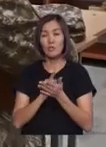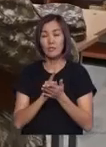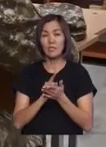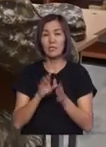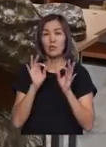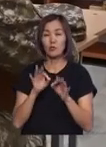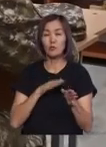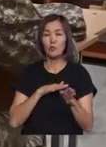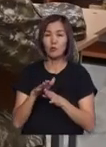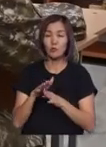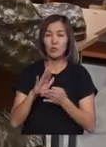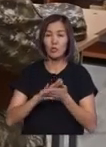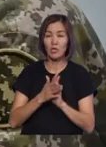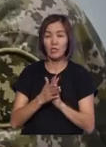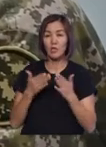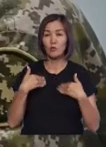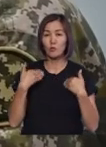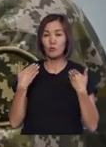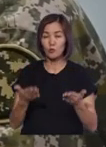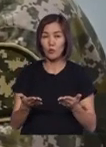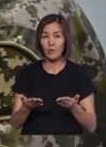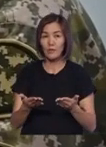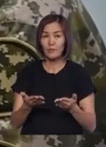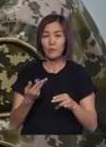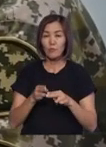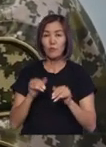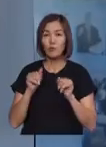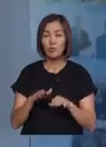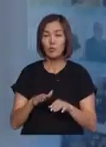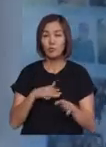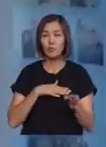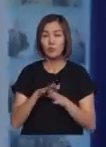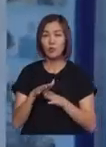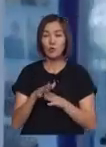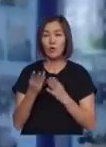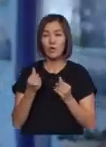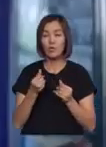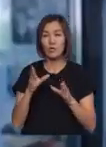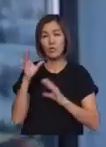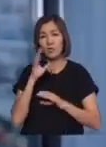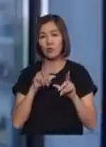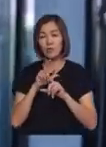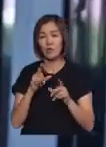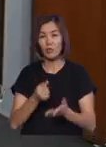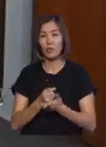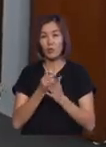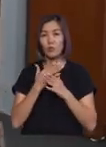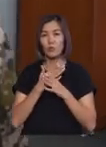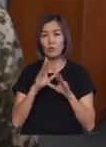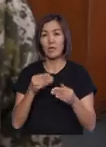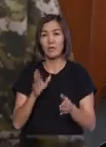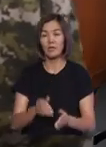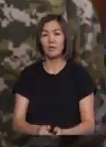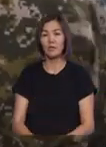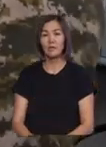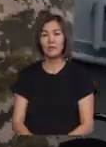алаңсыз өтеуге жайлы жағдай тудыру. Сондықтан бұл шешімнің жүзеге асуын қаржылық институттарда қолдайды. Саламатсыз